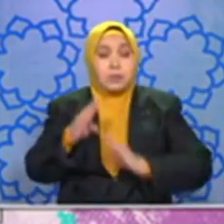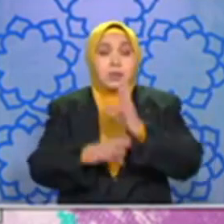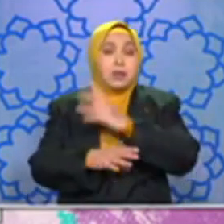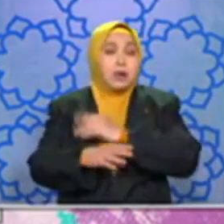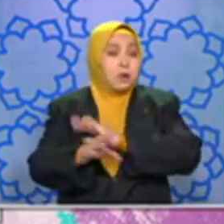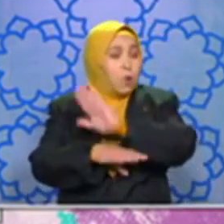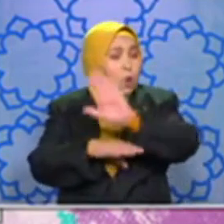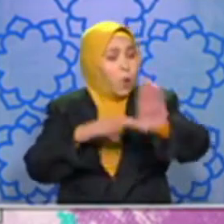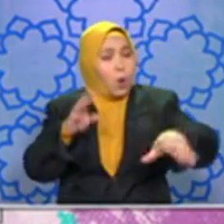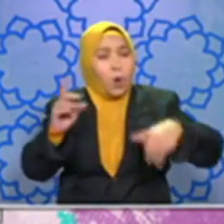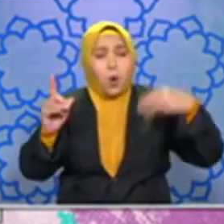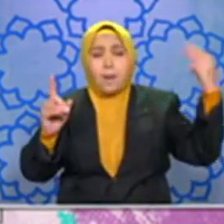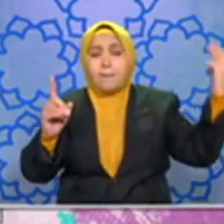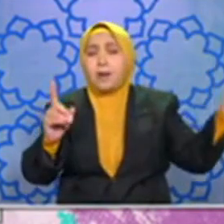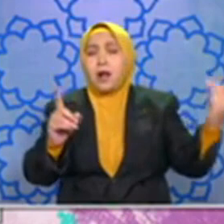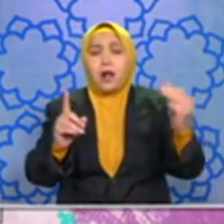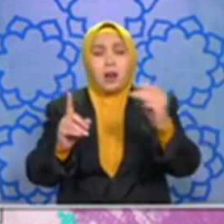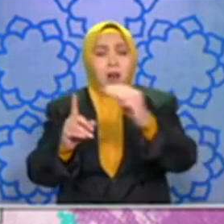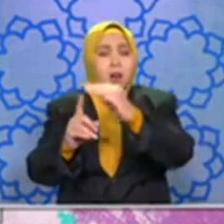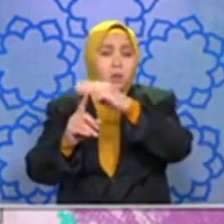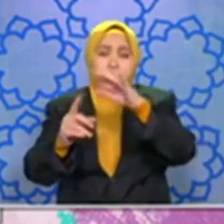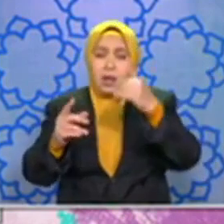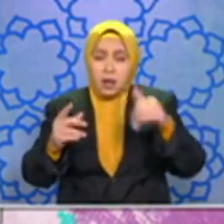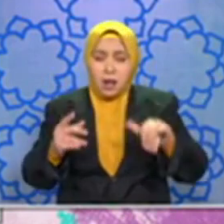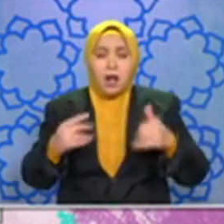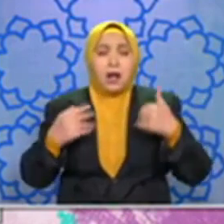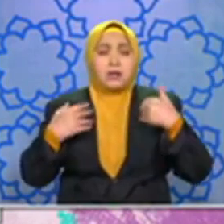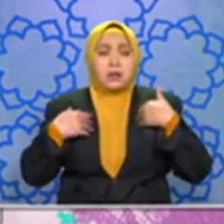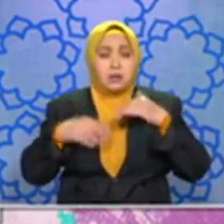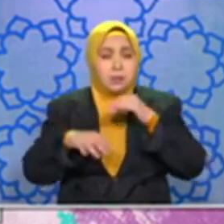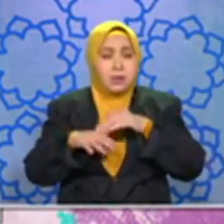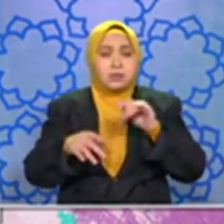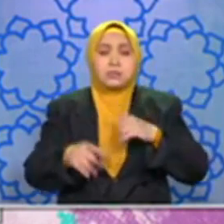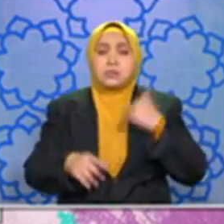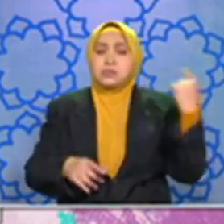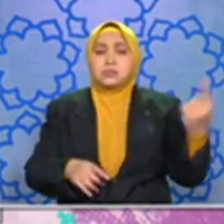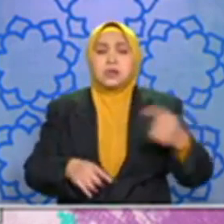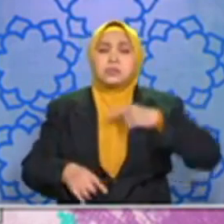السماوات السبع والأرض ومن